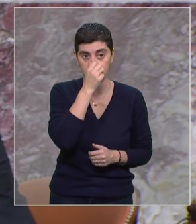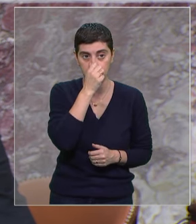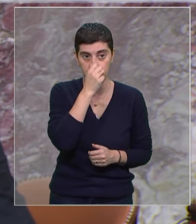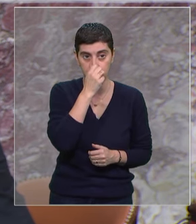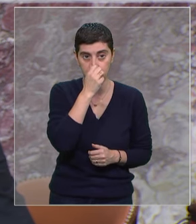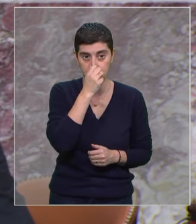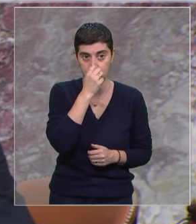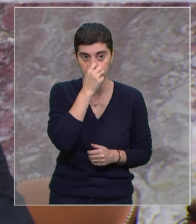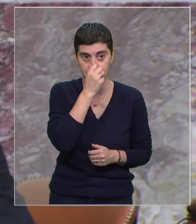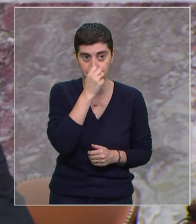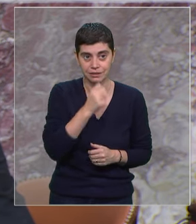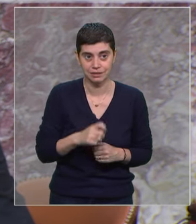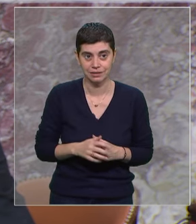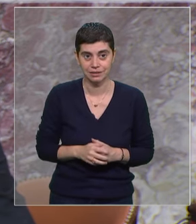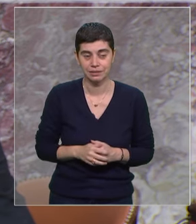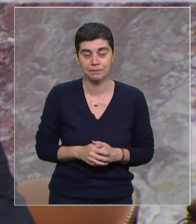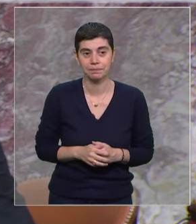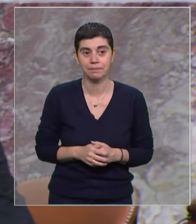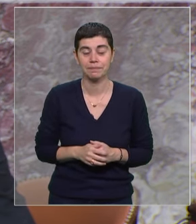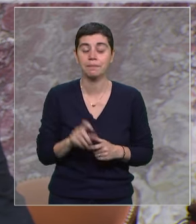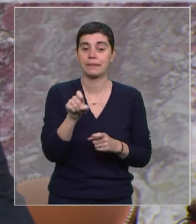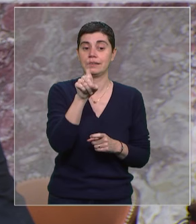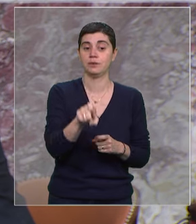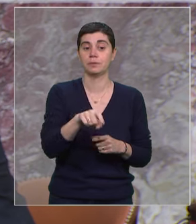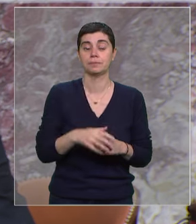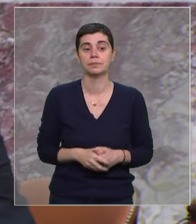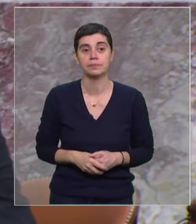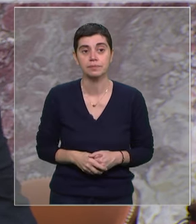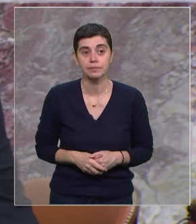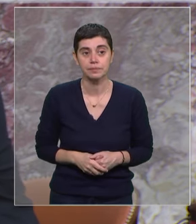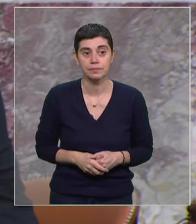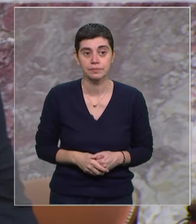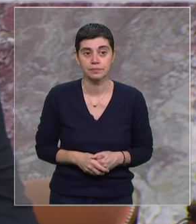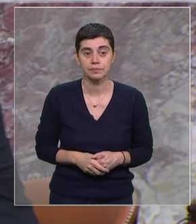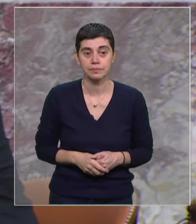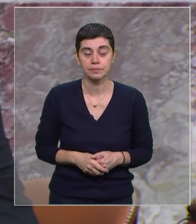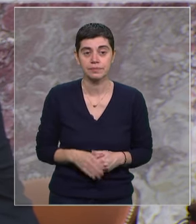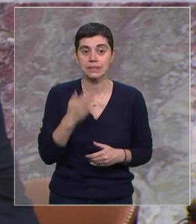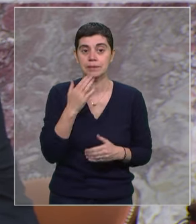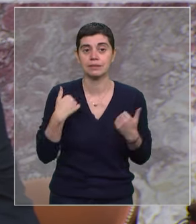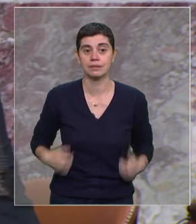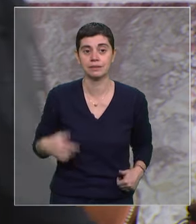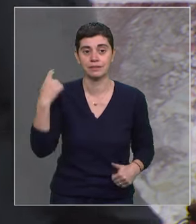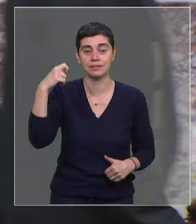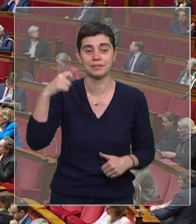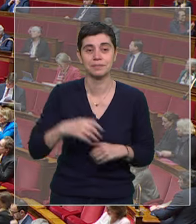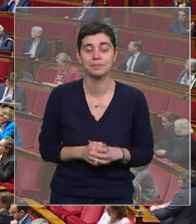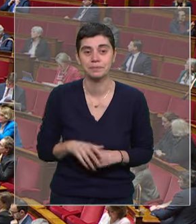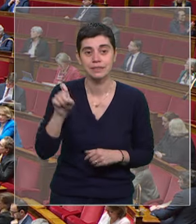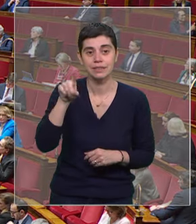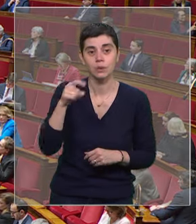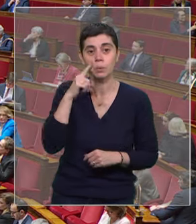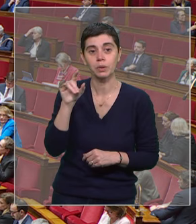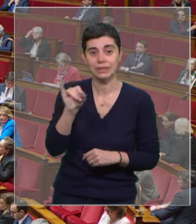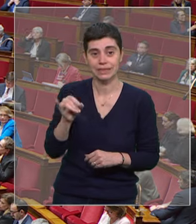La parole est à madame Fabienne Colboc pour le groupe Renaissance. Merci, madame. Madame la Présidente. Ma question s'adresse à Madame